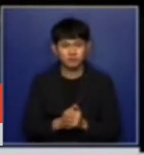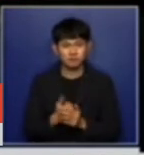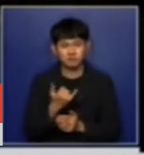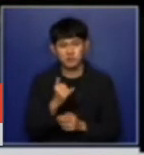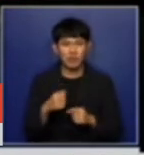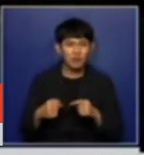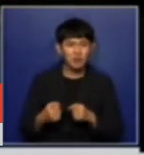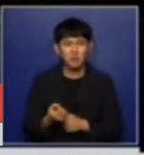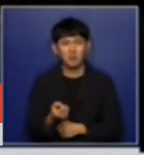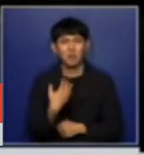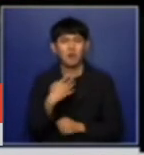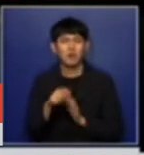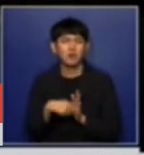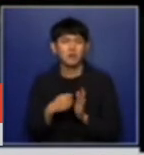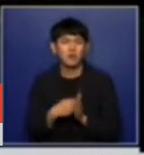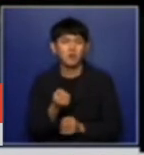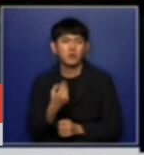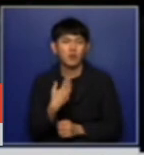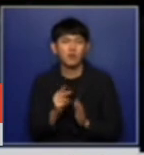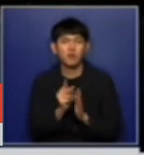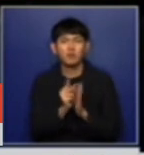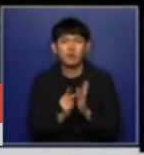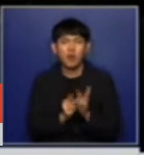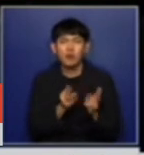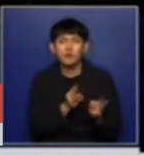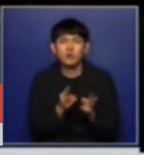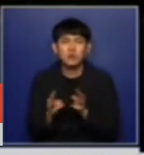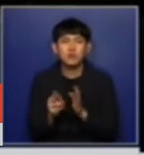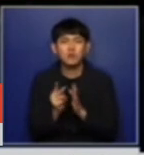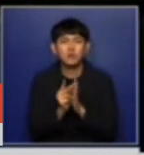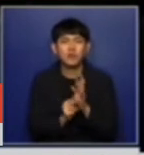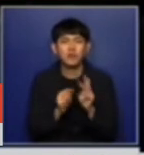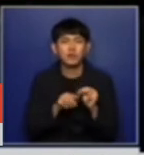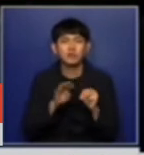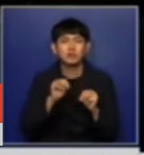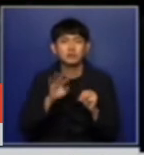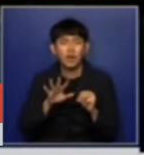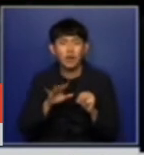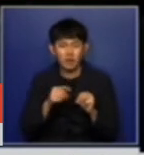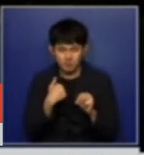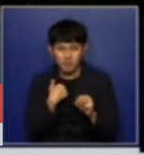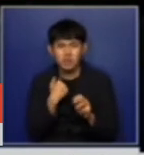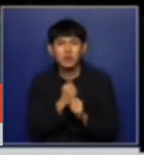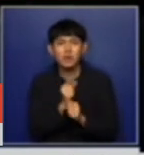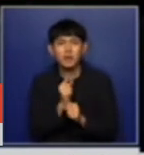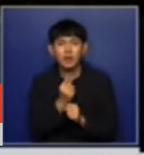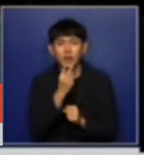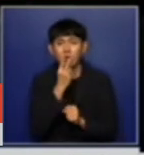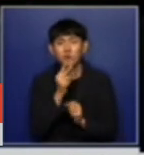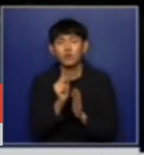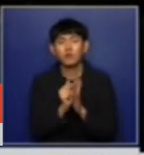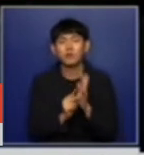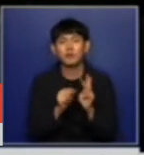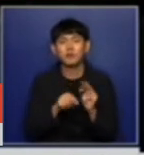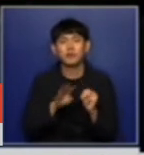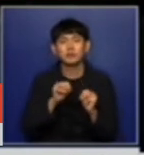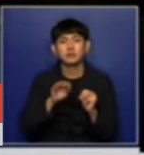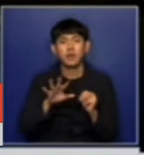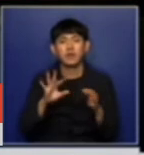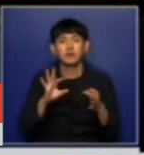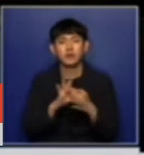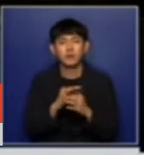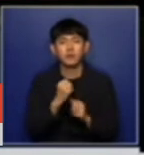ามันมีกฎหมายวิธีการงบประมาณมาตรา45รองรับอยู่ผมขอให้ท่านดูมาตรา45ของวิธีการงบประมาณ